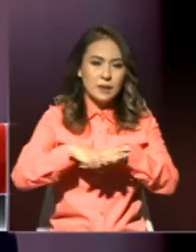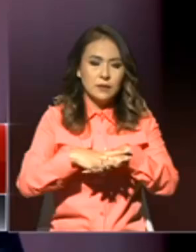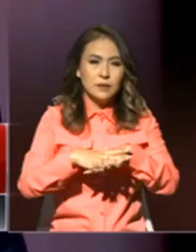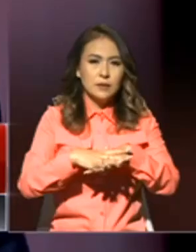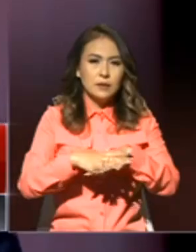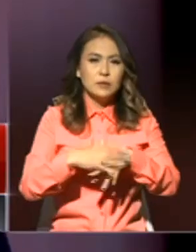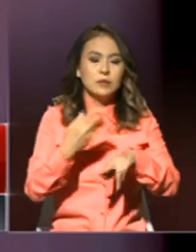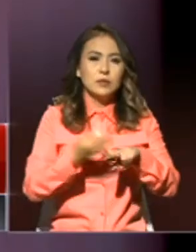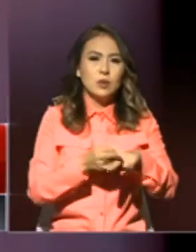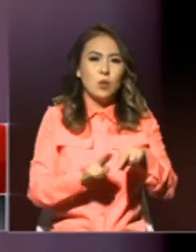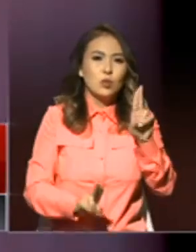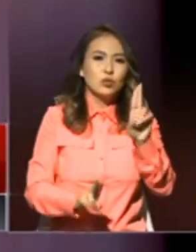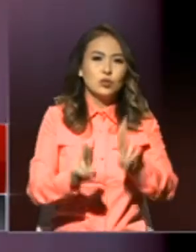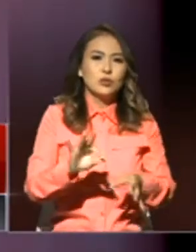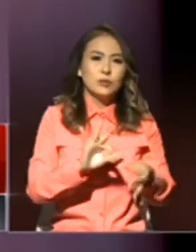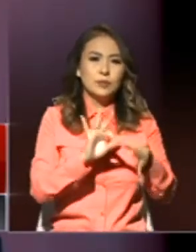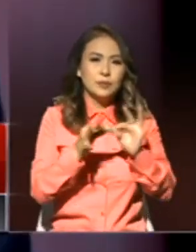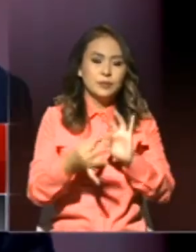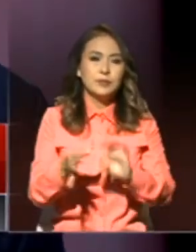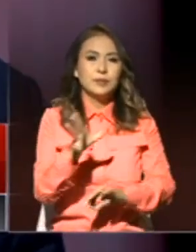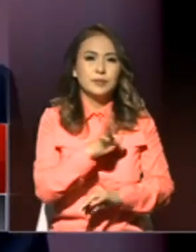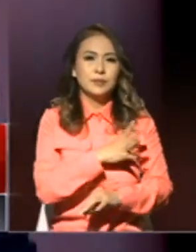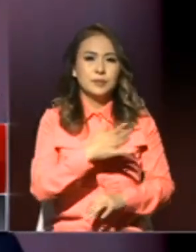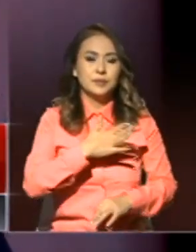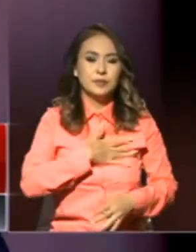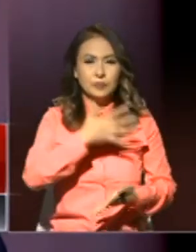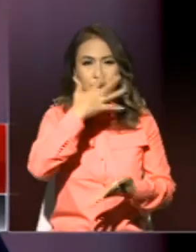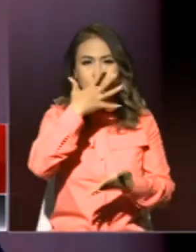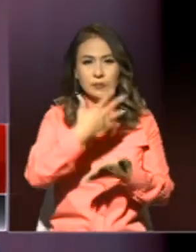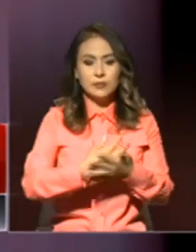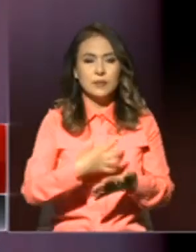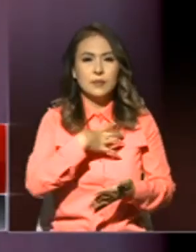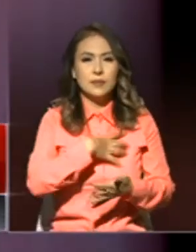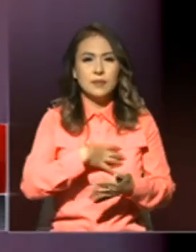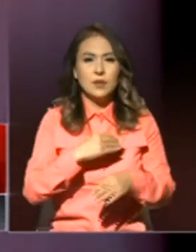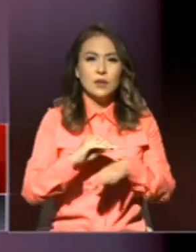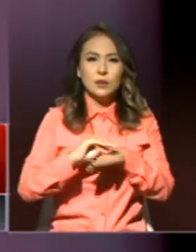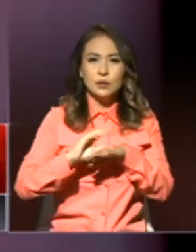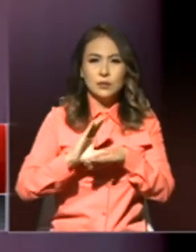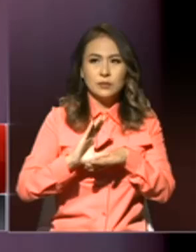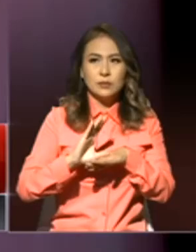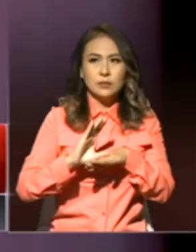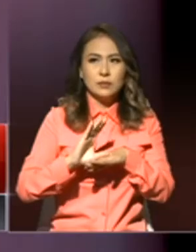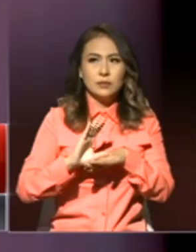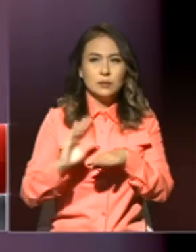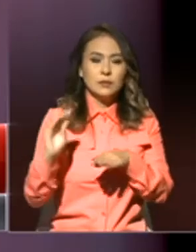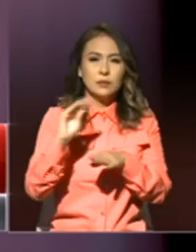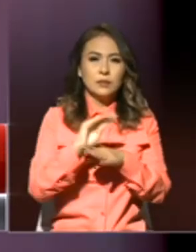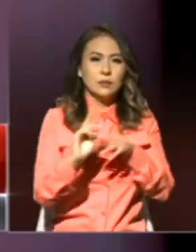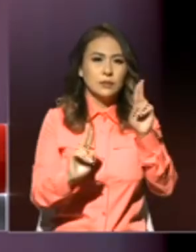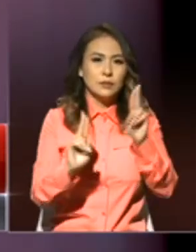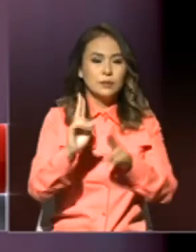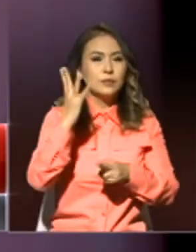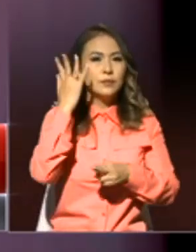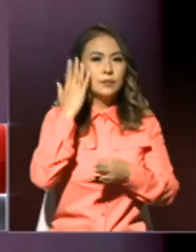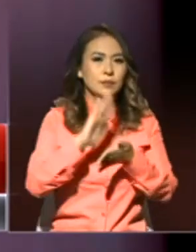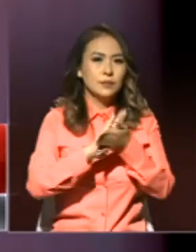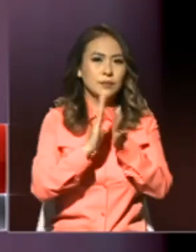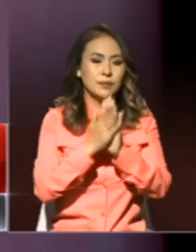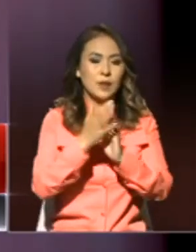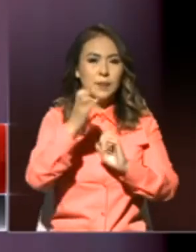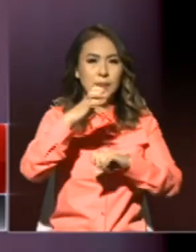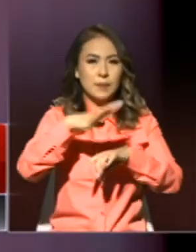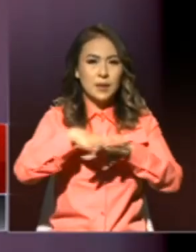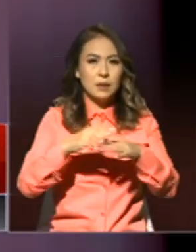керек. Осы жүйе аты айтып тұрғандай біздің негізіміз ол жинақтау. Яғни осы жүйені құрған кезде, банкті ашқан